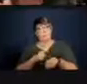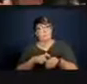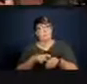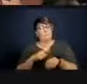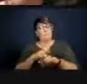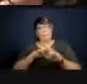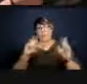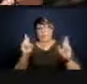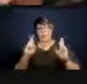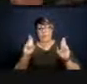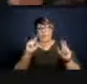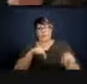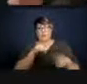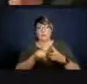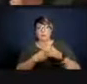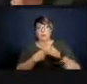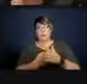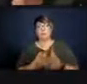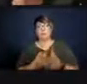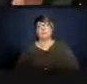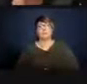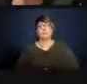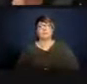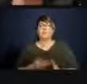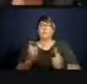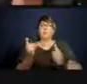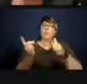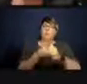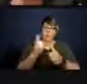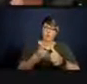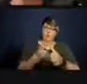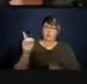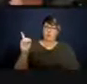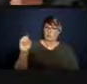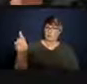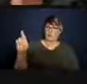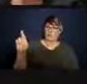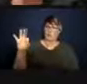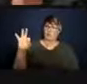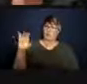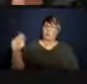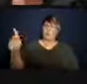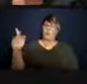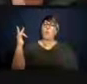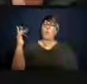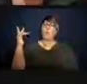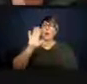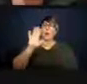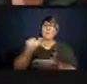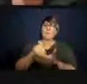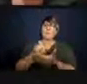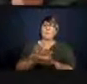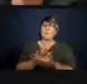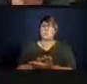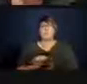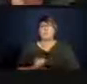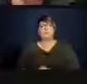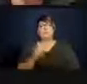للزملاء هنا طبعا على هذه الاستعدادات التي قاموا بها وأيضا الجهود التي قاموا